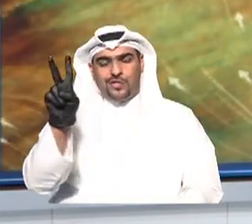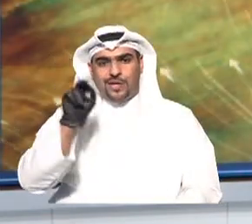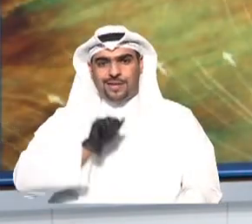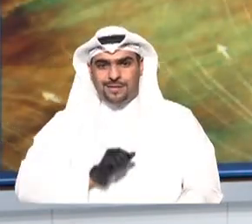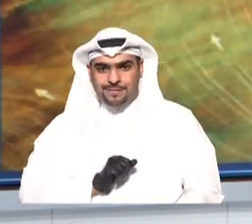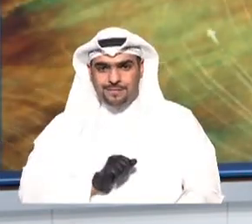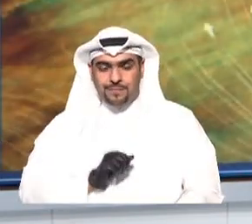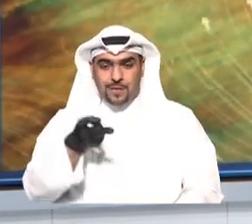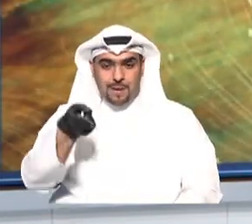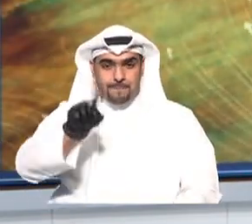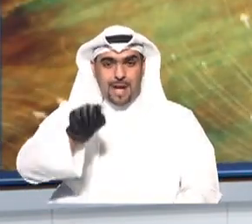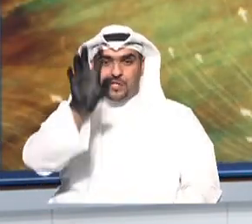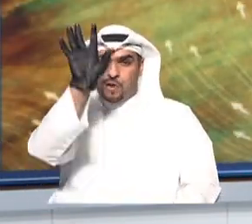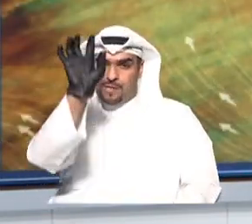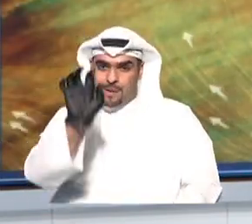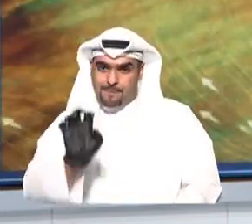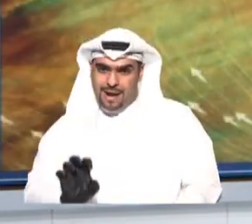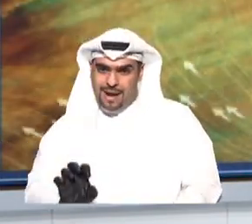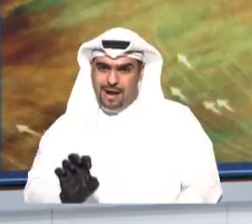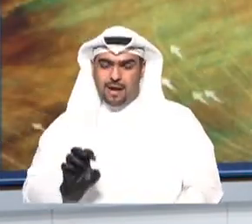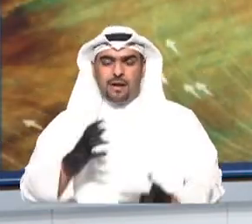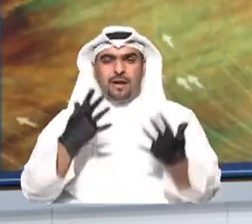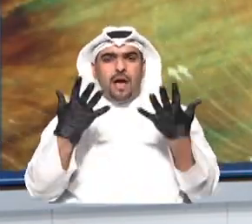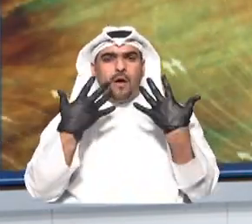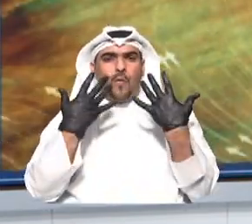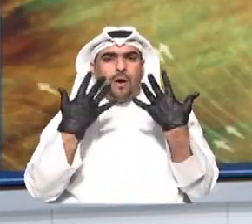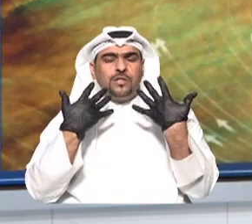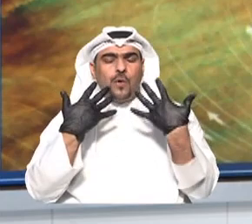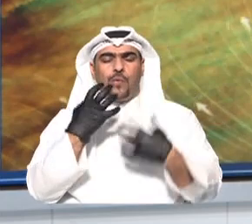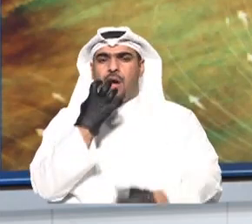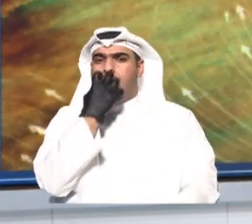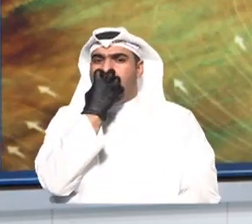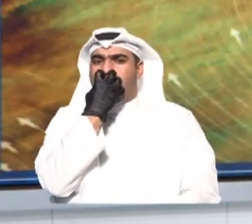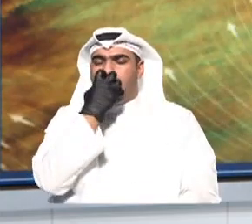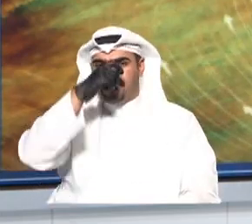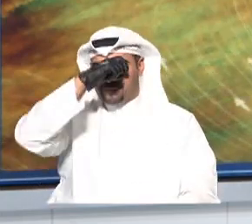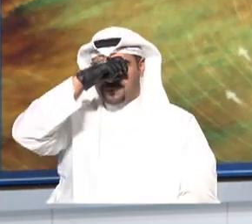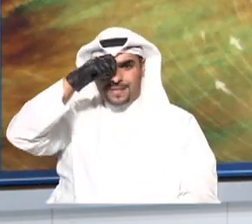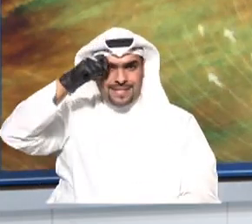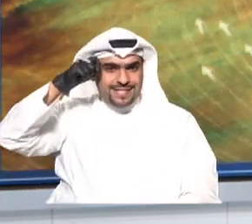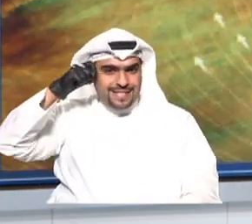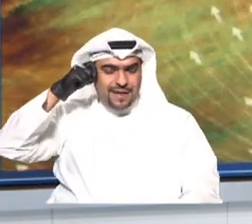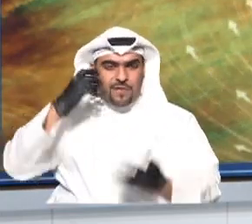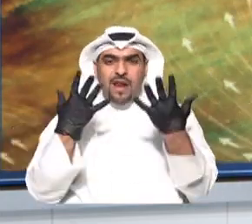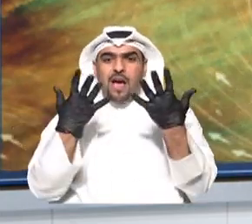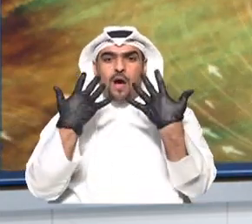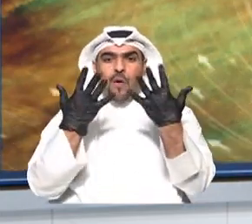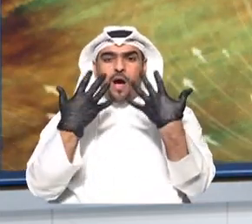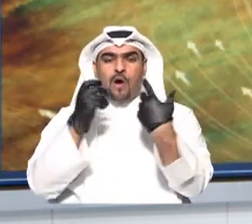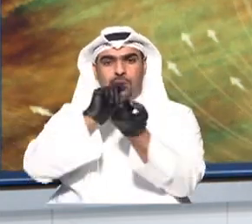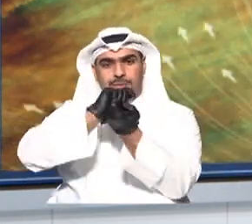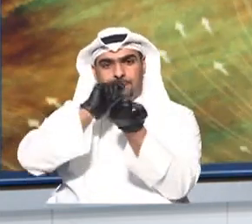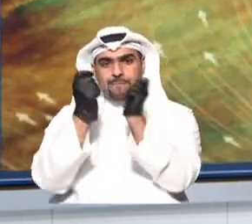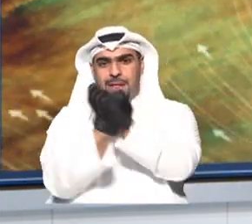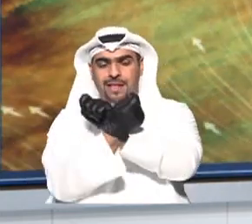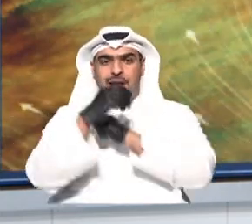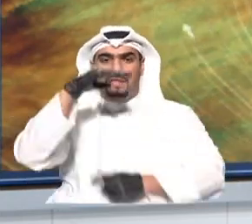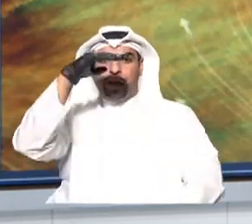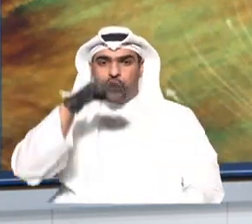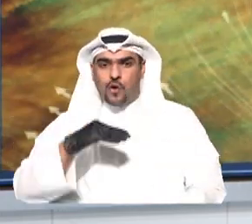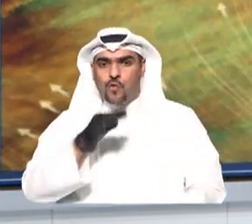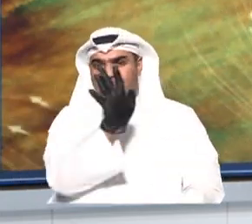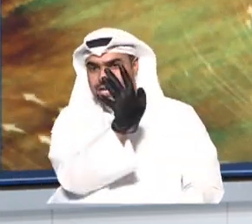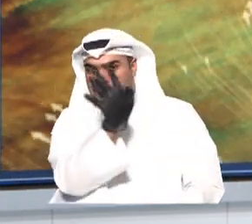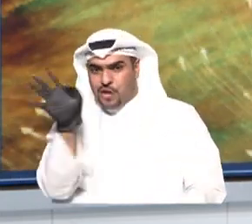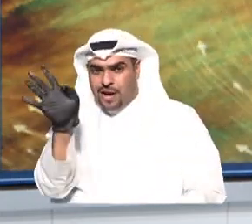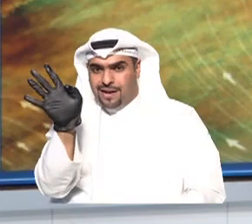في مساء الغد أجواء حارة نسبيا، وأيضا تحول الرياح إلى جنوبية شرقية خفيفة لمعتدل السرعة، تتراوح سرعتها ما بين